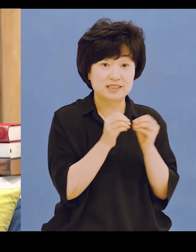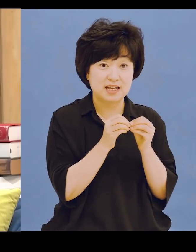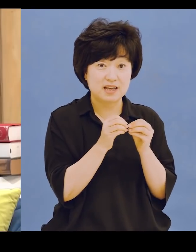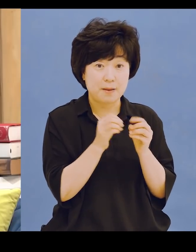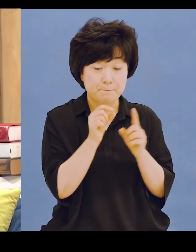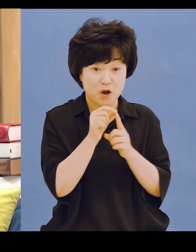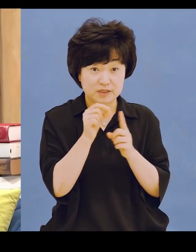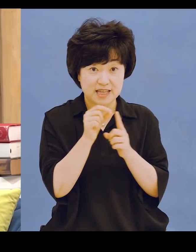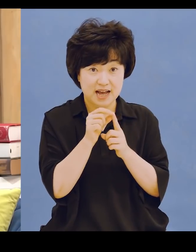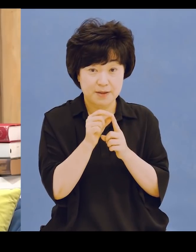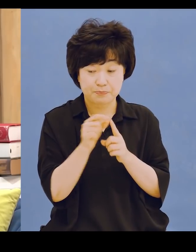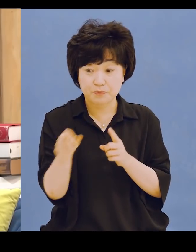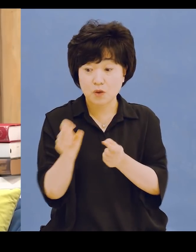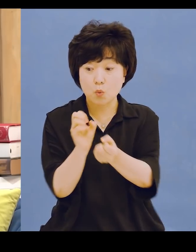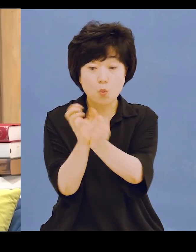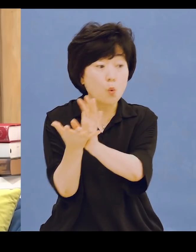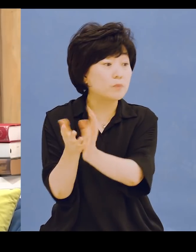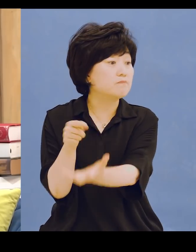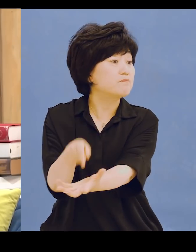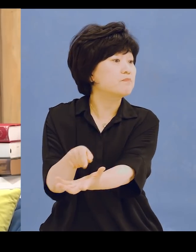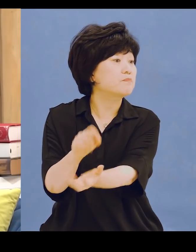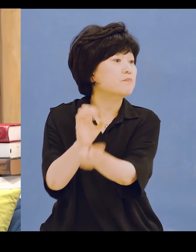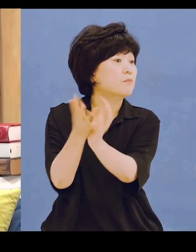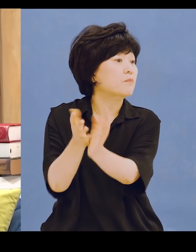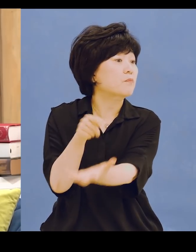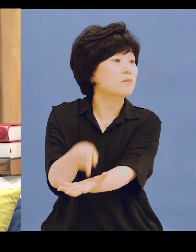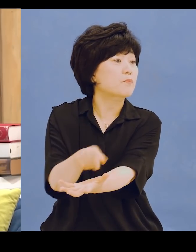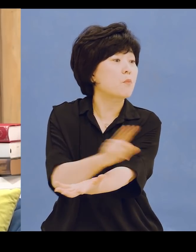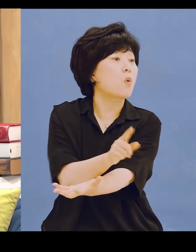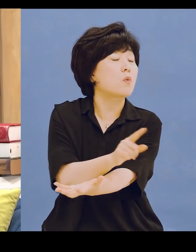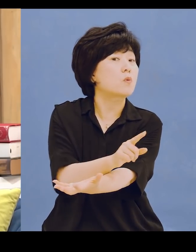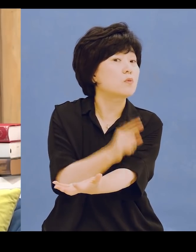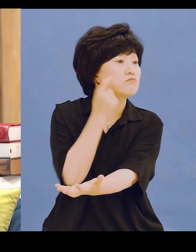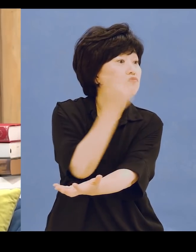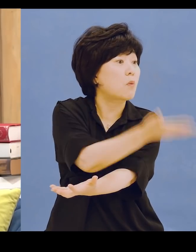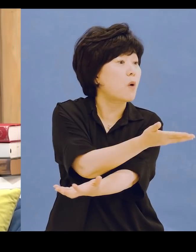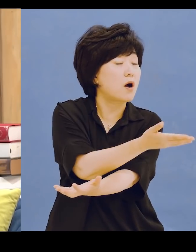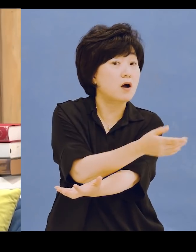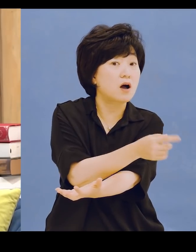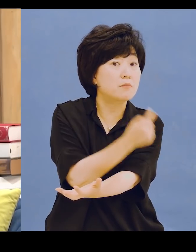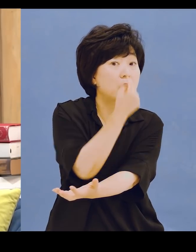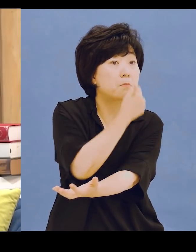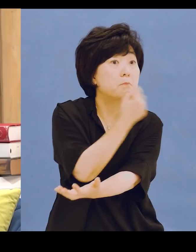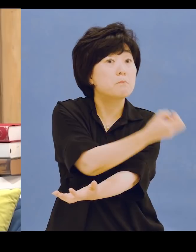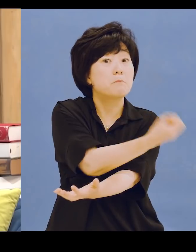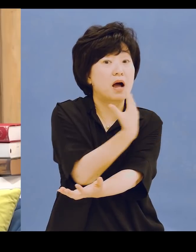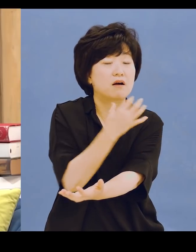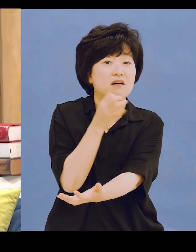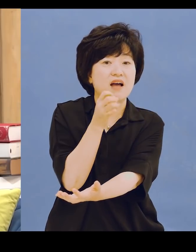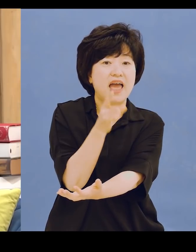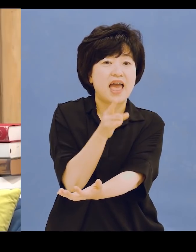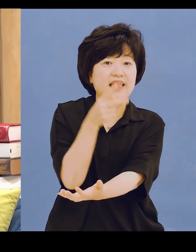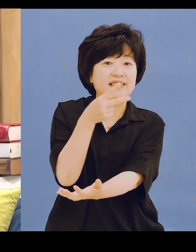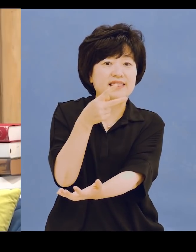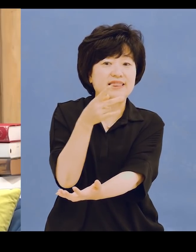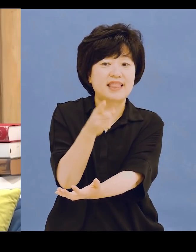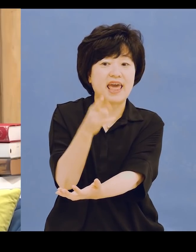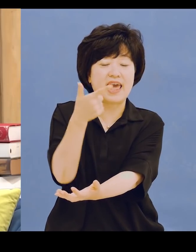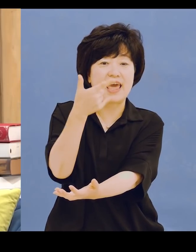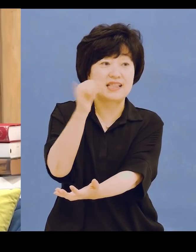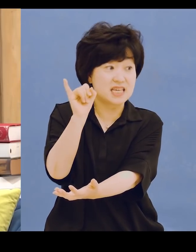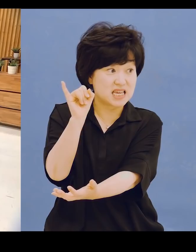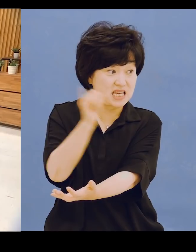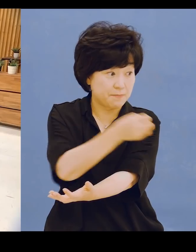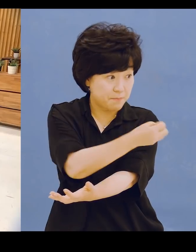딱 가리키면 알죠. 예. 이것을 뭐라고 해? 이거 부정말로 몰라도 돼요. 예. 딱 이거. 가리키면 얘네들이 에떼니 그래서 나는